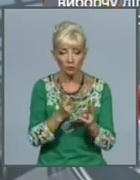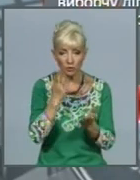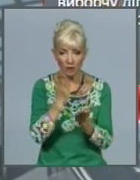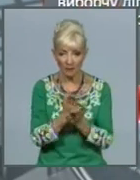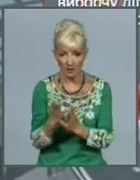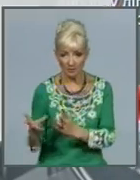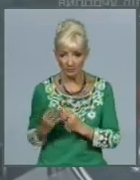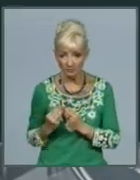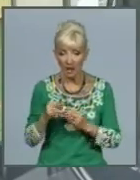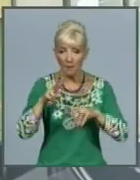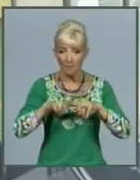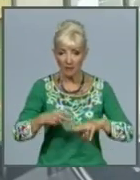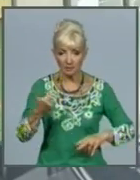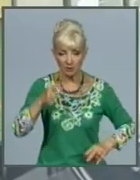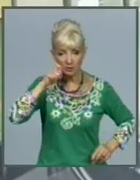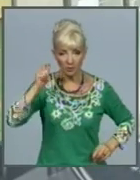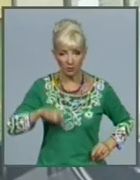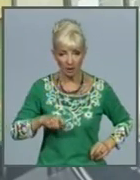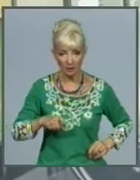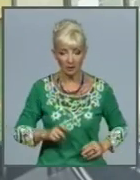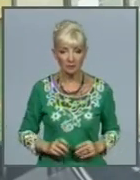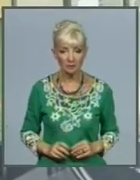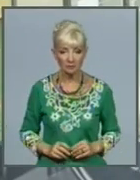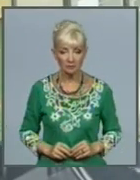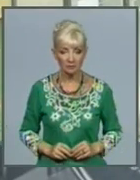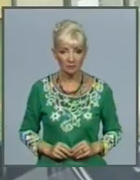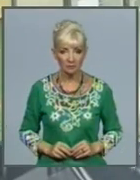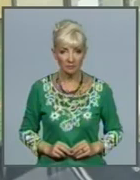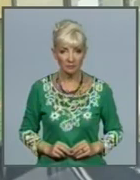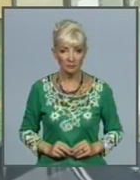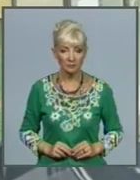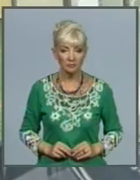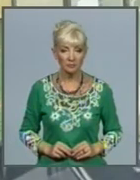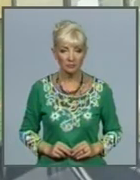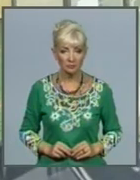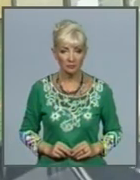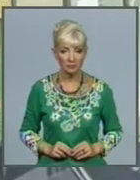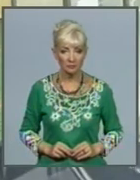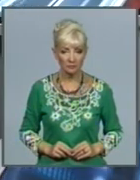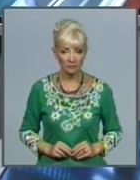громадянина України. Ілля Колтунов та Ігор Луханін, Харківські звістя.